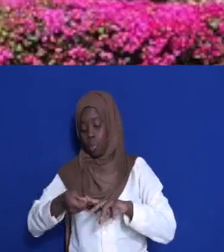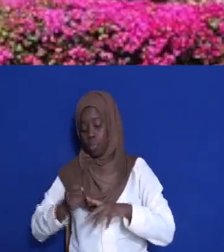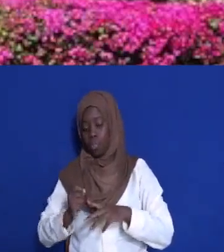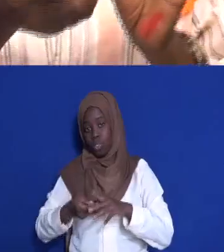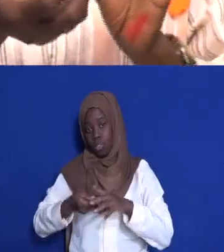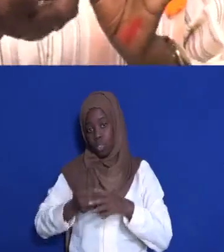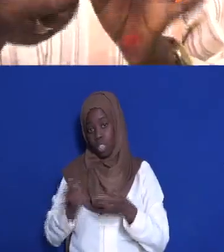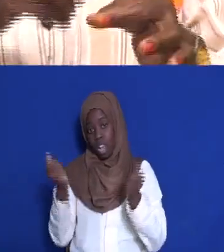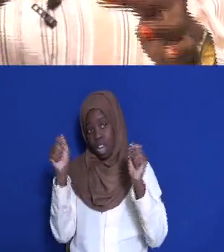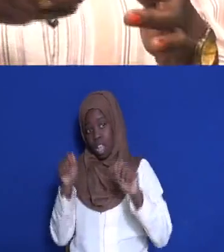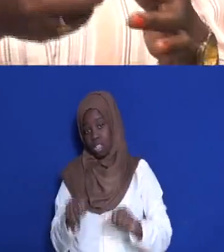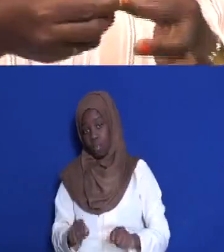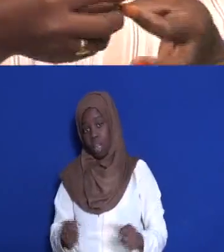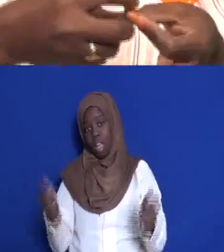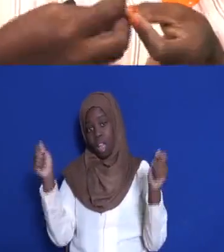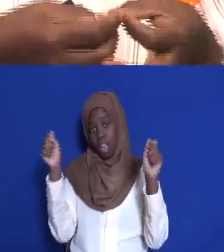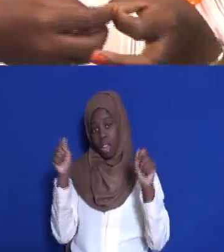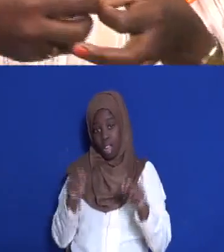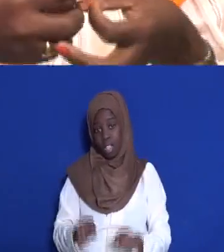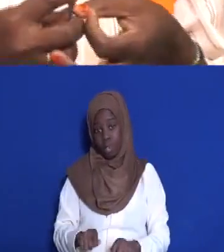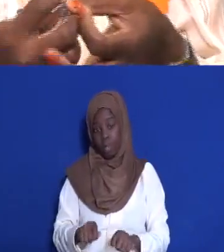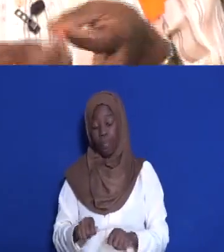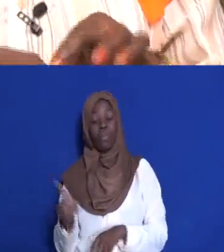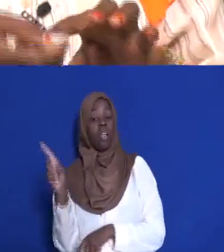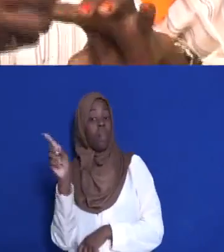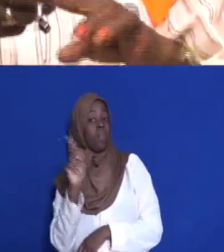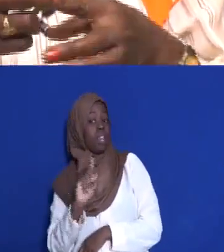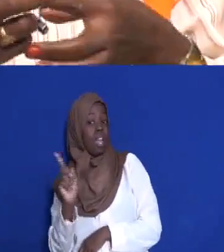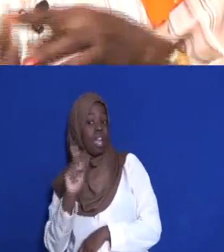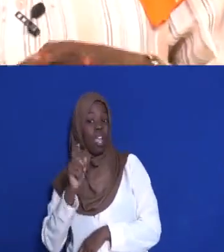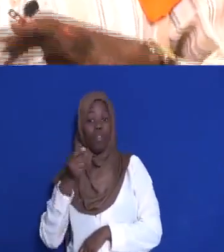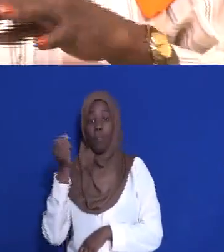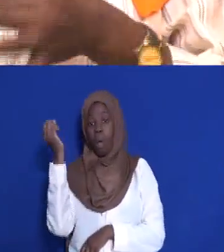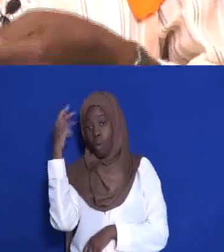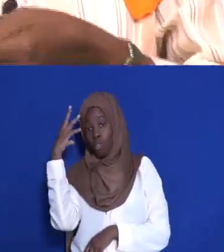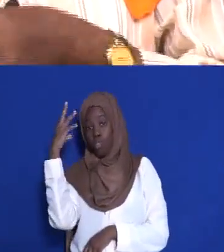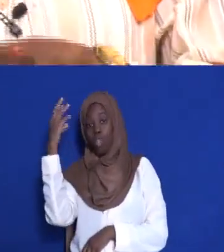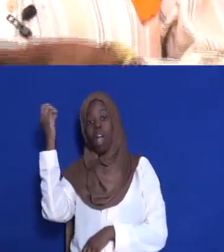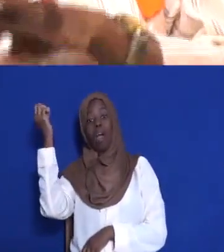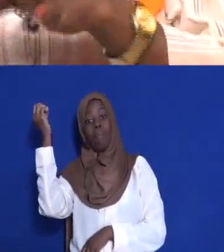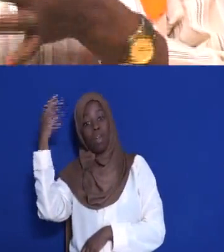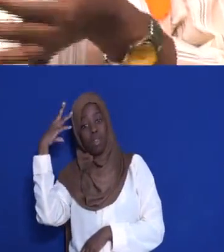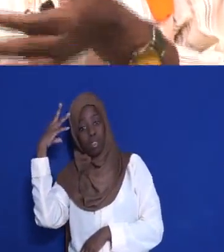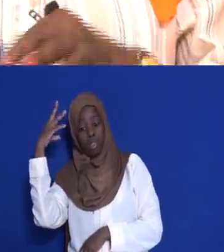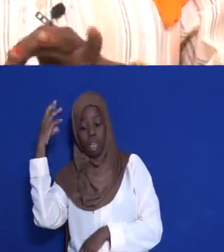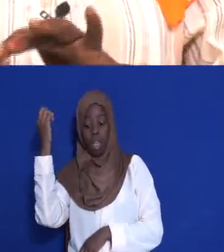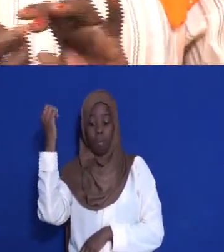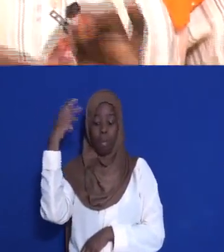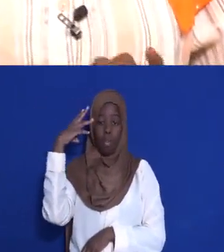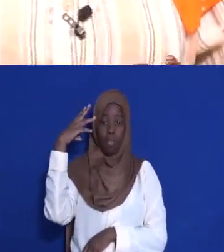magonjwa. Kata kucha lazima, lazima, lazima. Bila hivyo